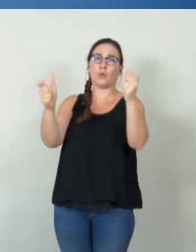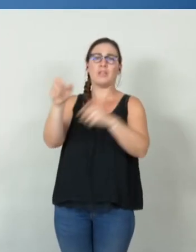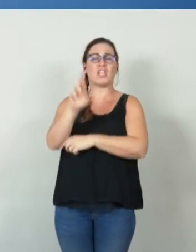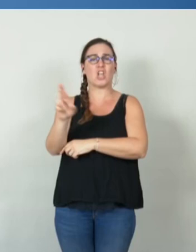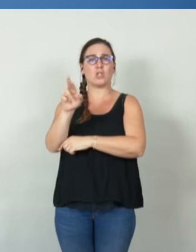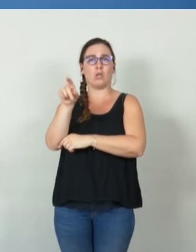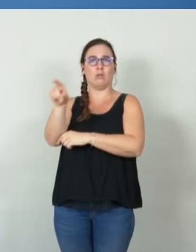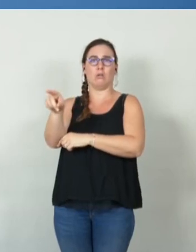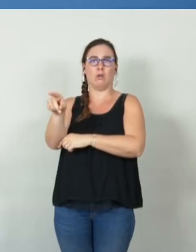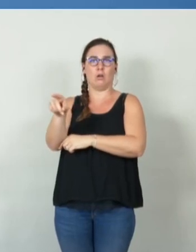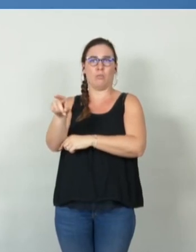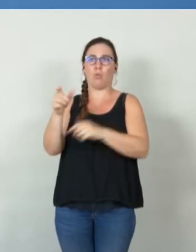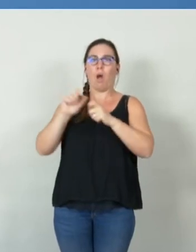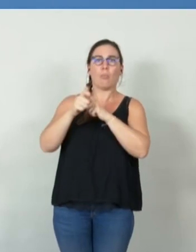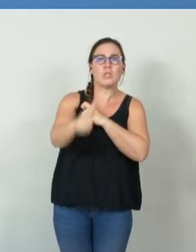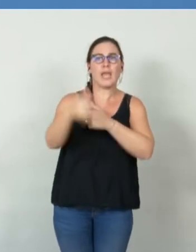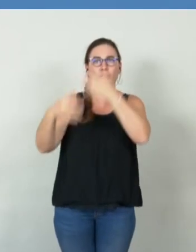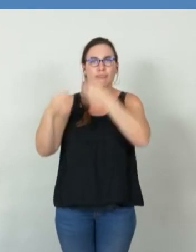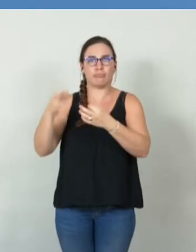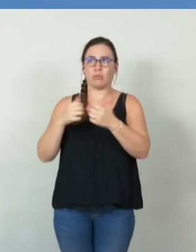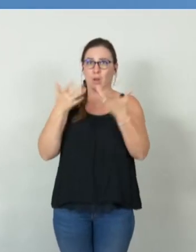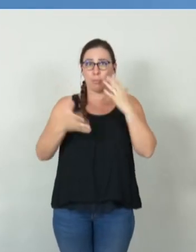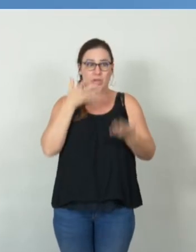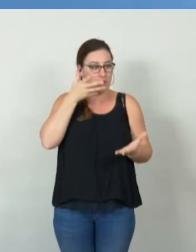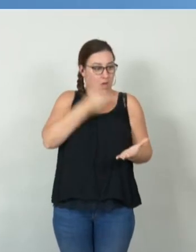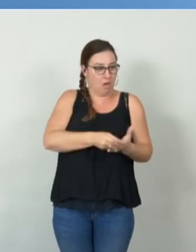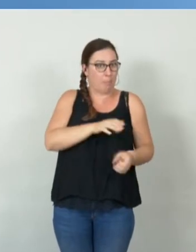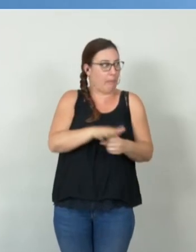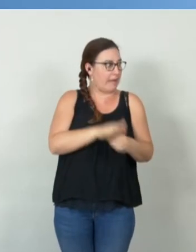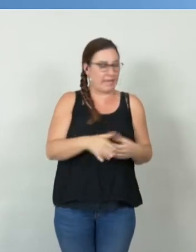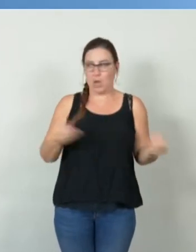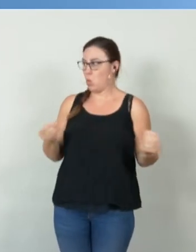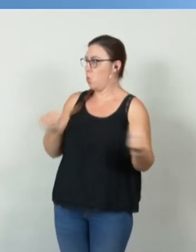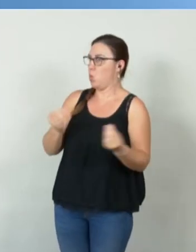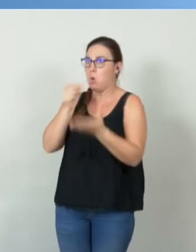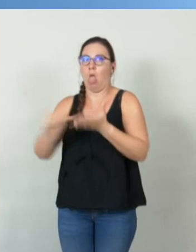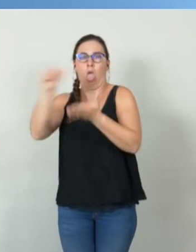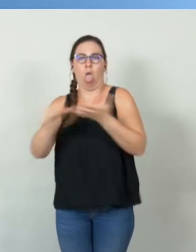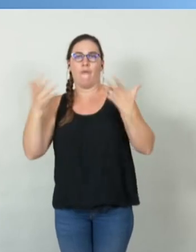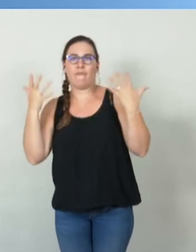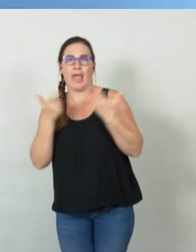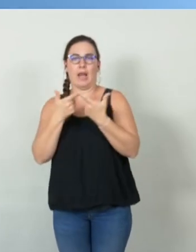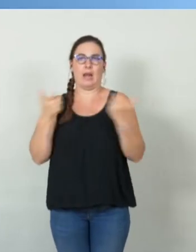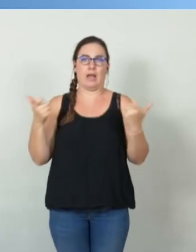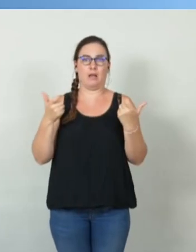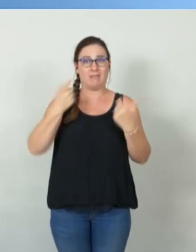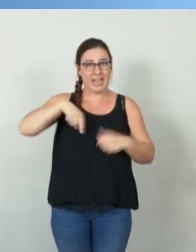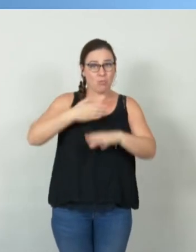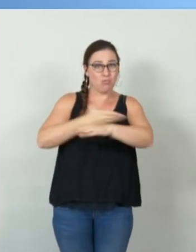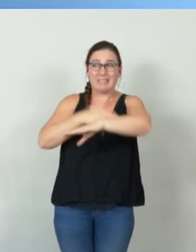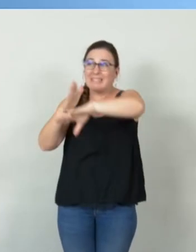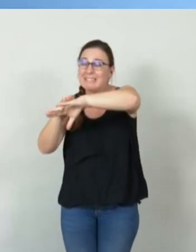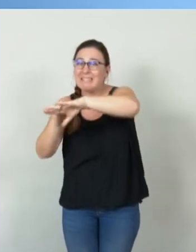et il est possible que cette somme soit insuffisante alors que quand nous vous disions attention les